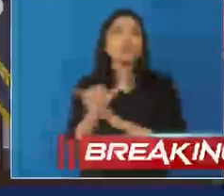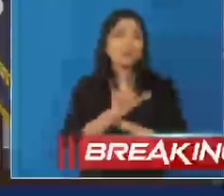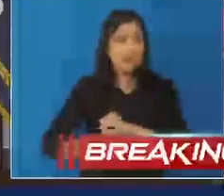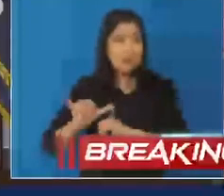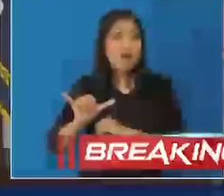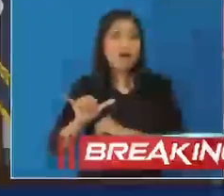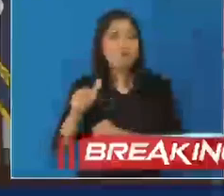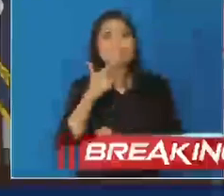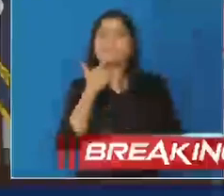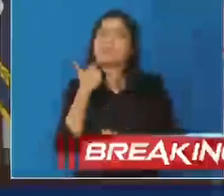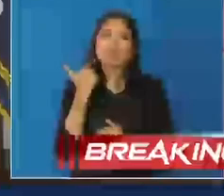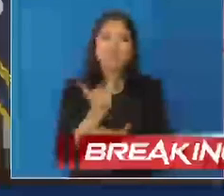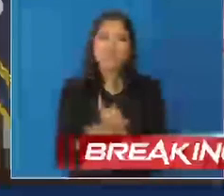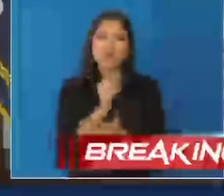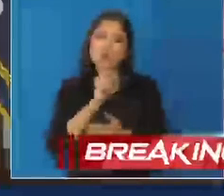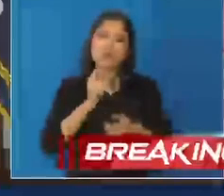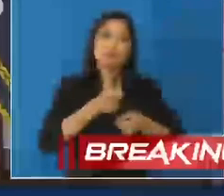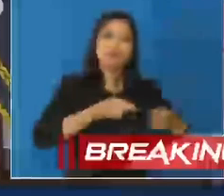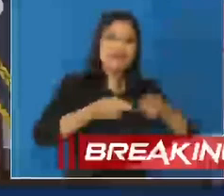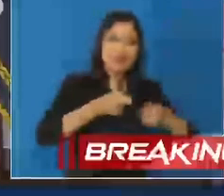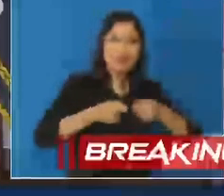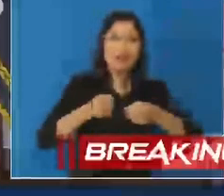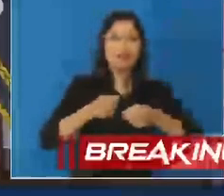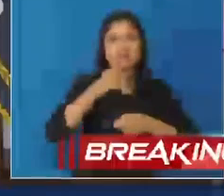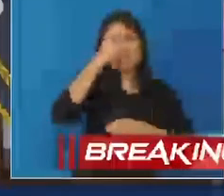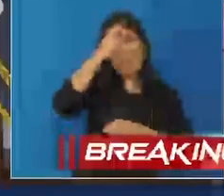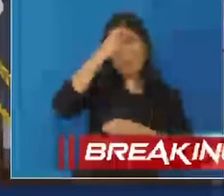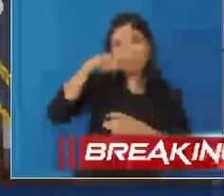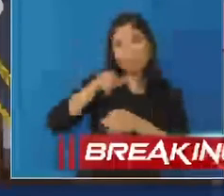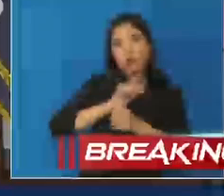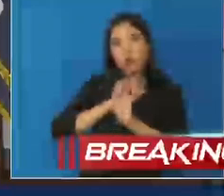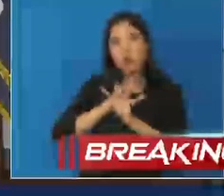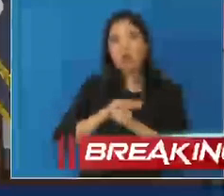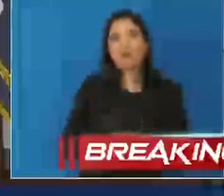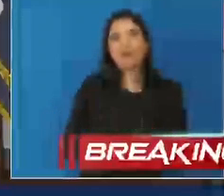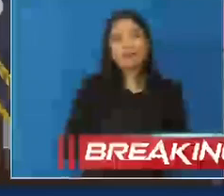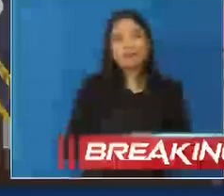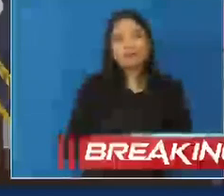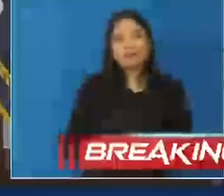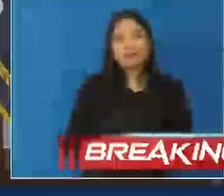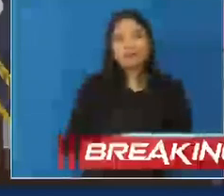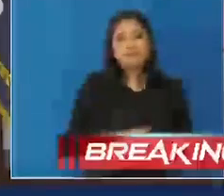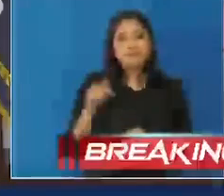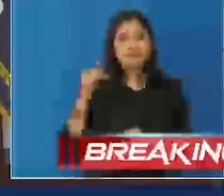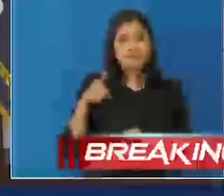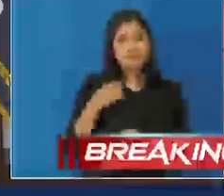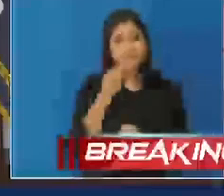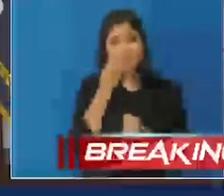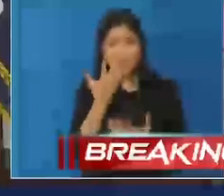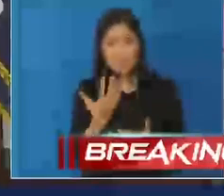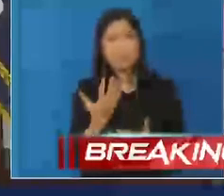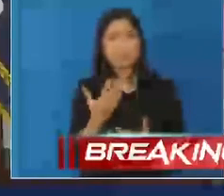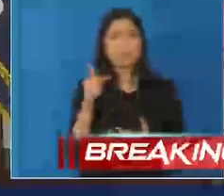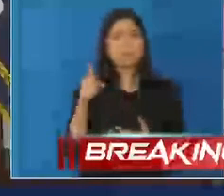dari upaya untuk mengendalikan Penyakit ini ini beberapa pesan yang saya sampaikan Sebelum